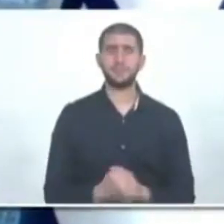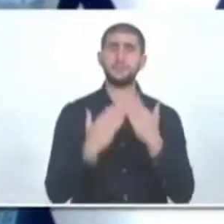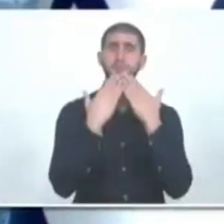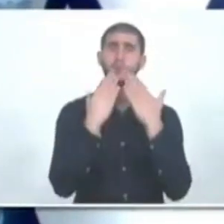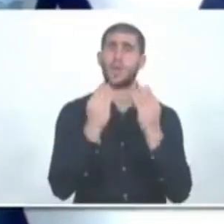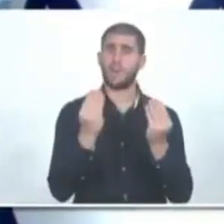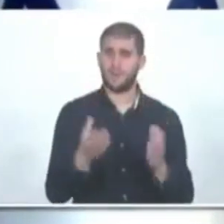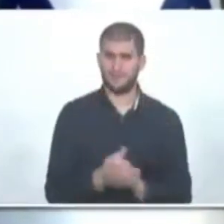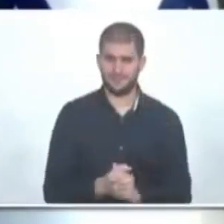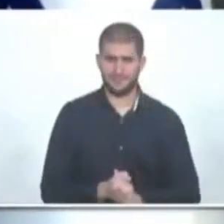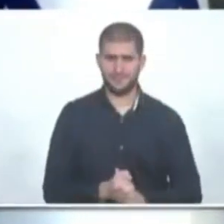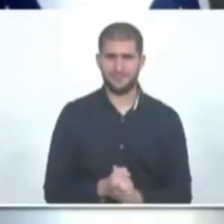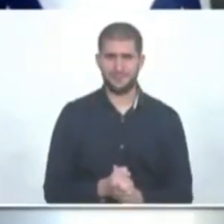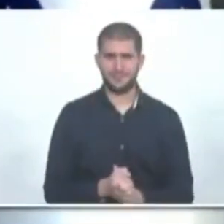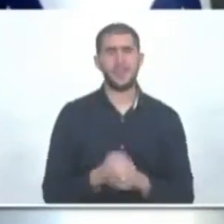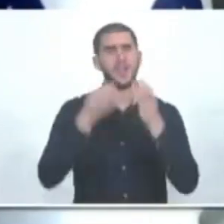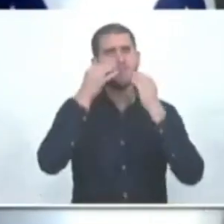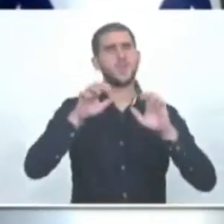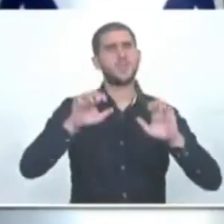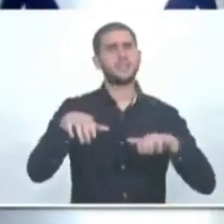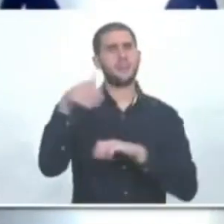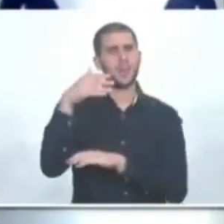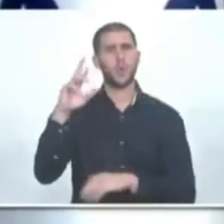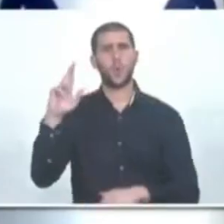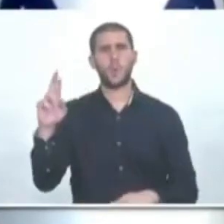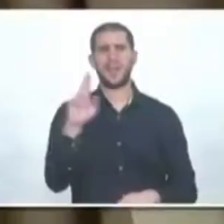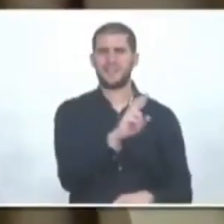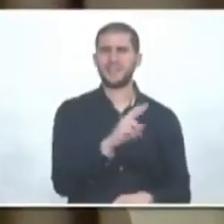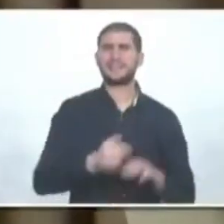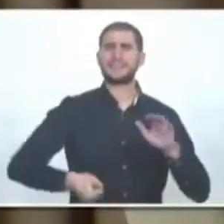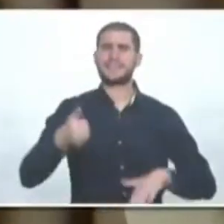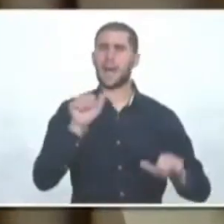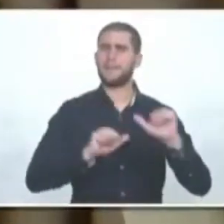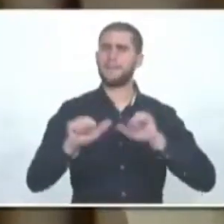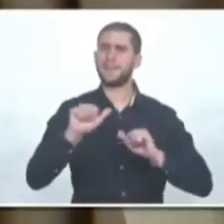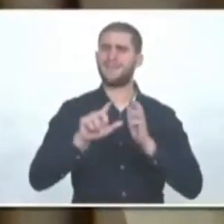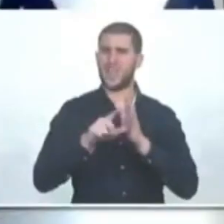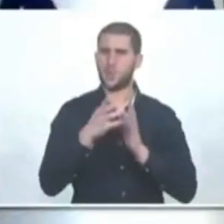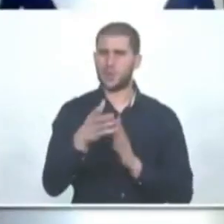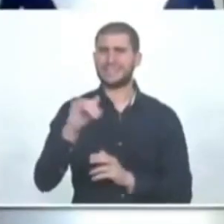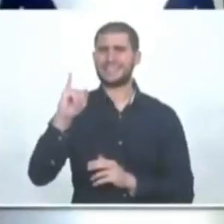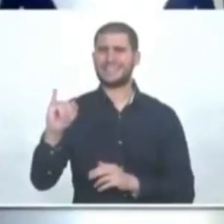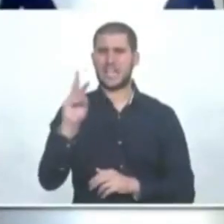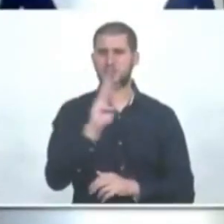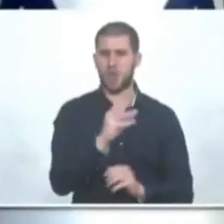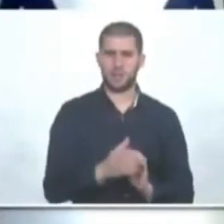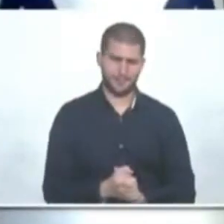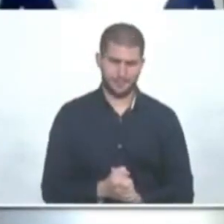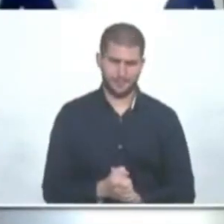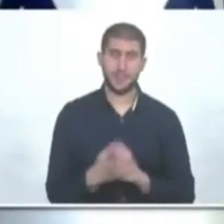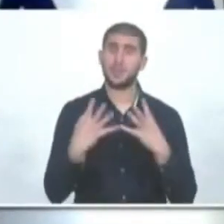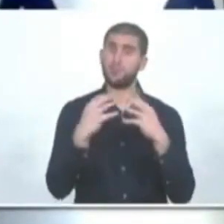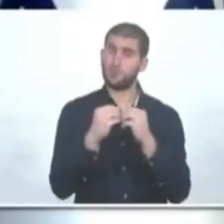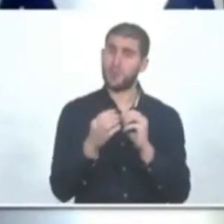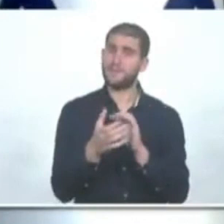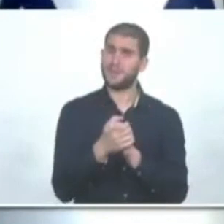תודה רבה. כבוד נשיא המדינה רובי ריבלין, שר המדע והטכנולוגיה יזהר שי,